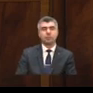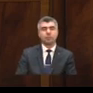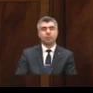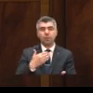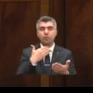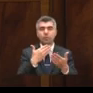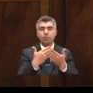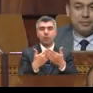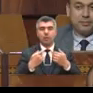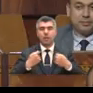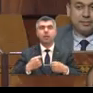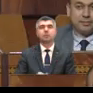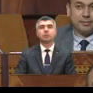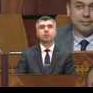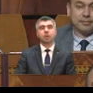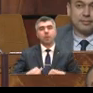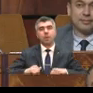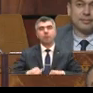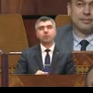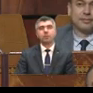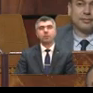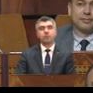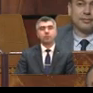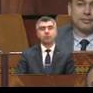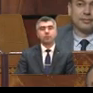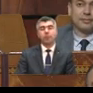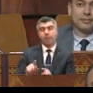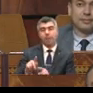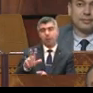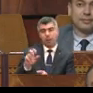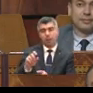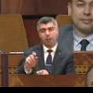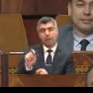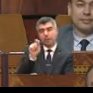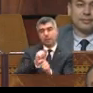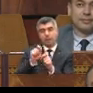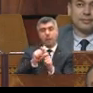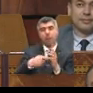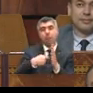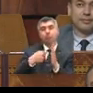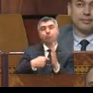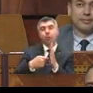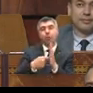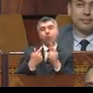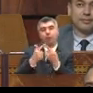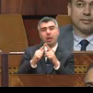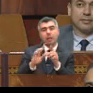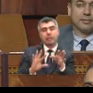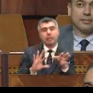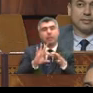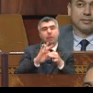شكرا سيد الرئيس. سيد الوزير المحترم، عرفت عملية إنجاز المشاريع موضوع بعض الاتفاقيات